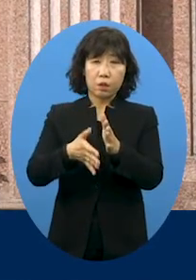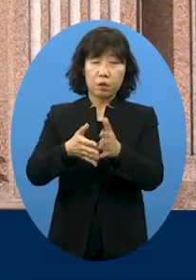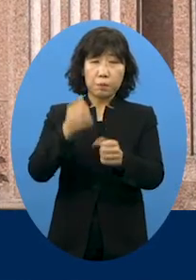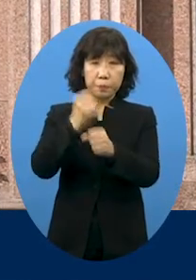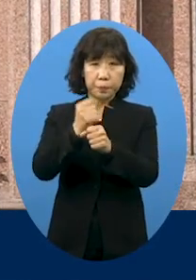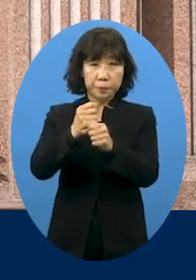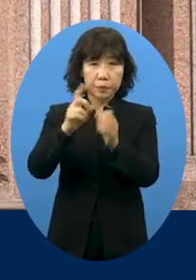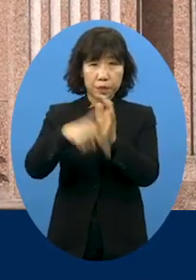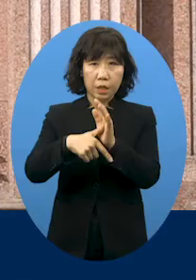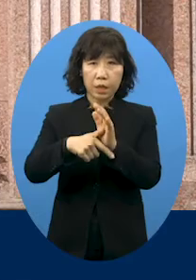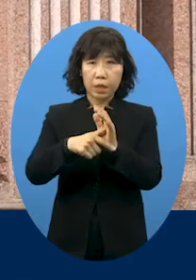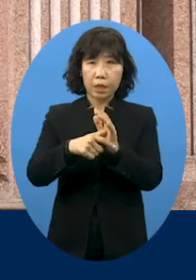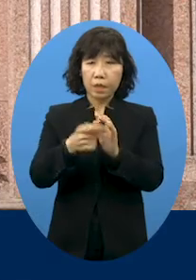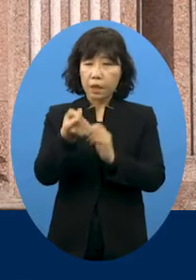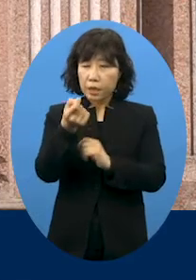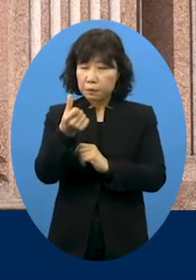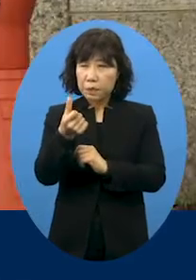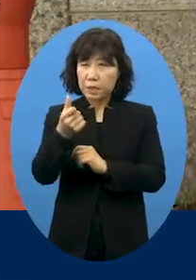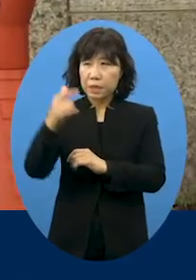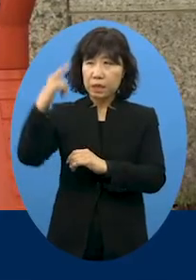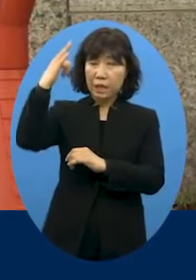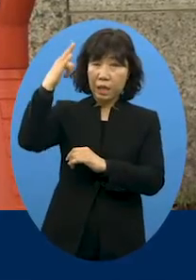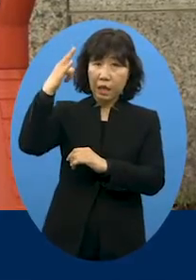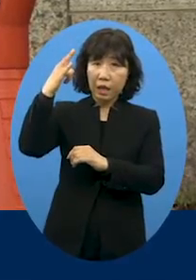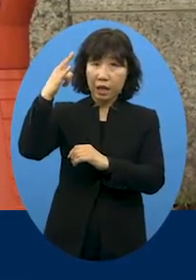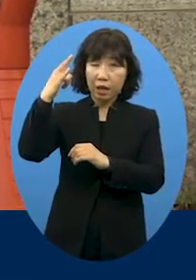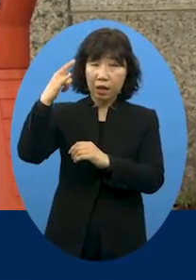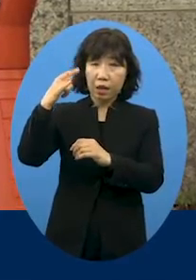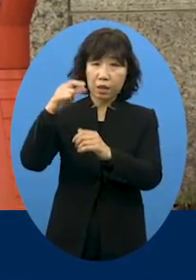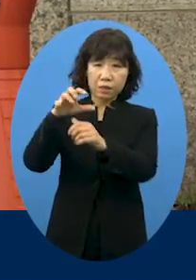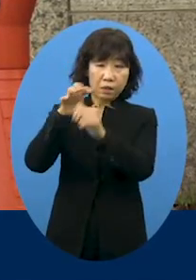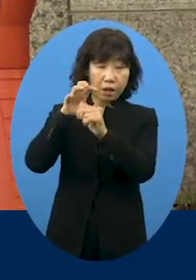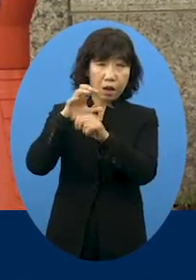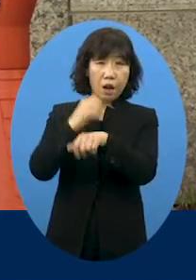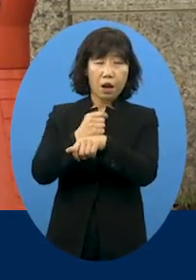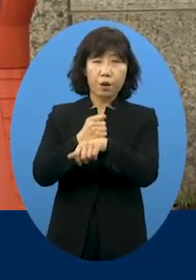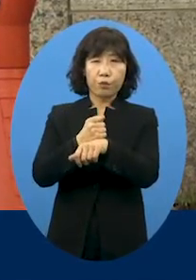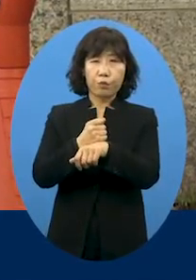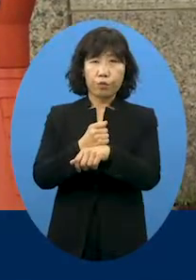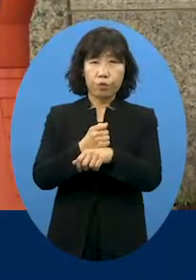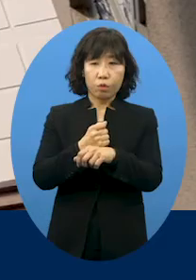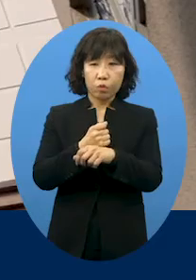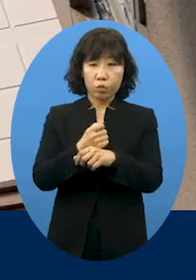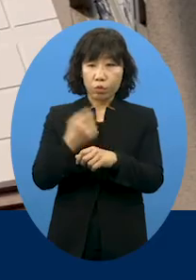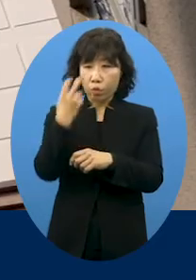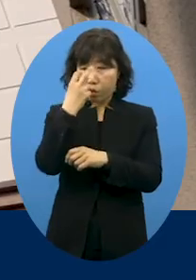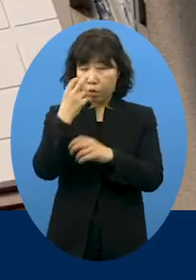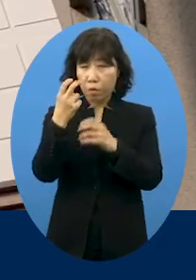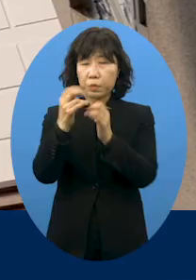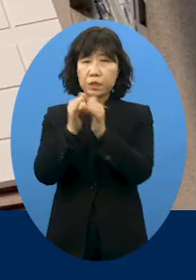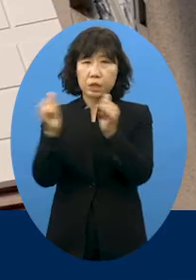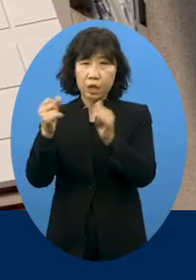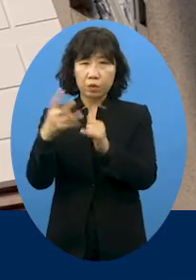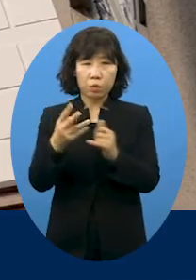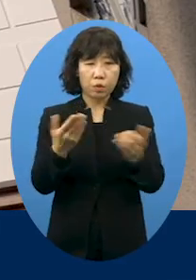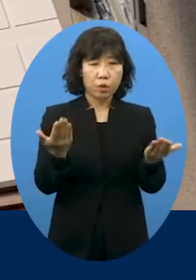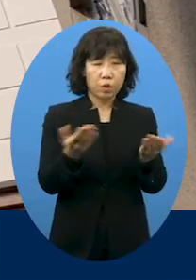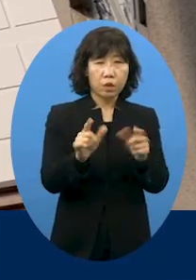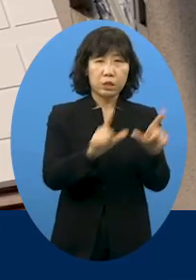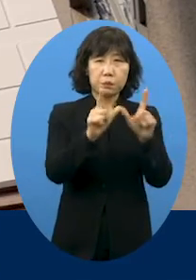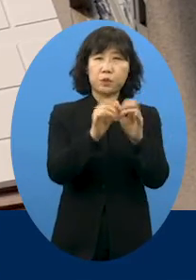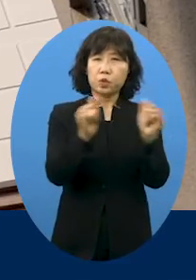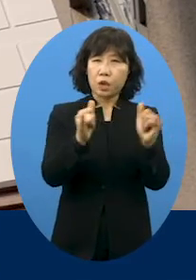도 함께 설치 관리비 상승으로 인해 발생하는 경비 노동자 와 입주민의 갈등을 예방 할 계획입니다